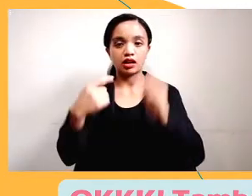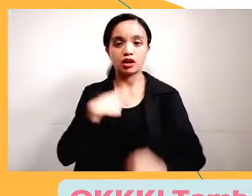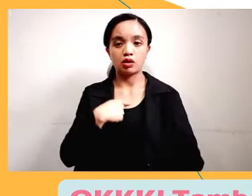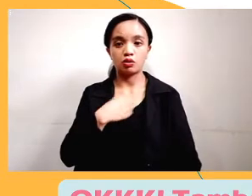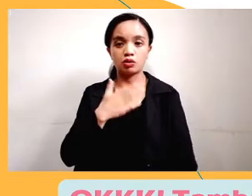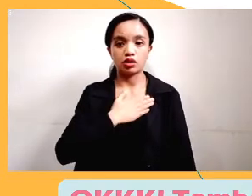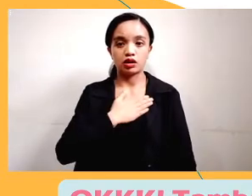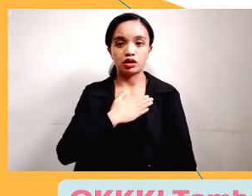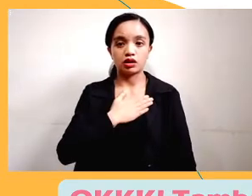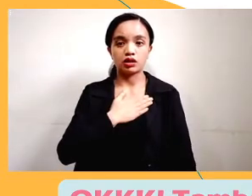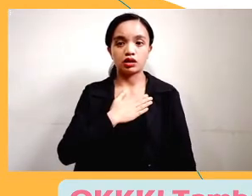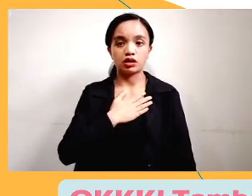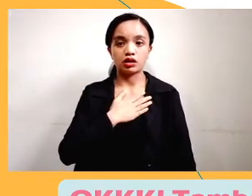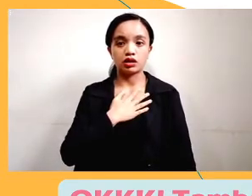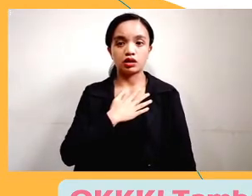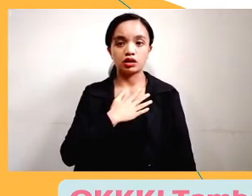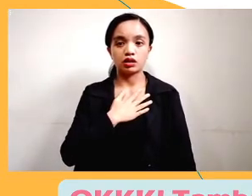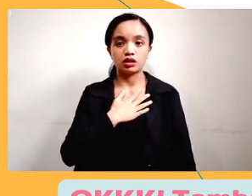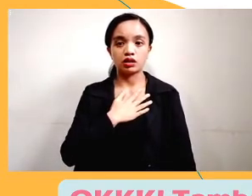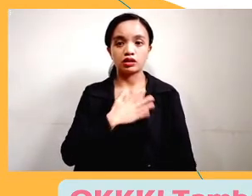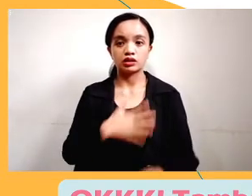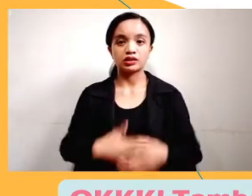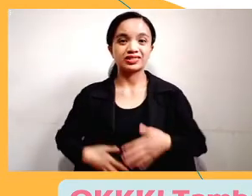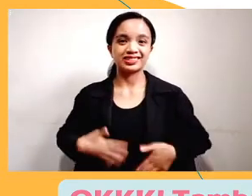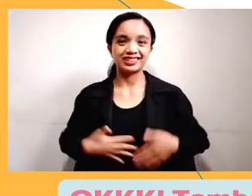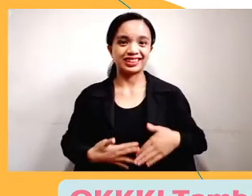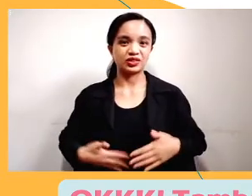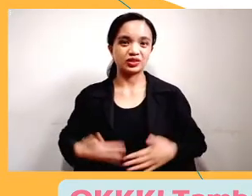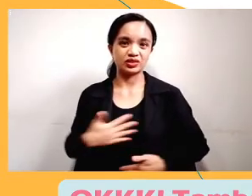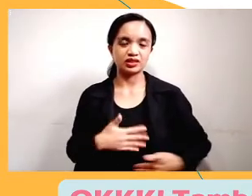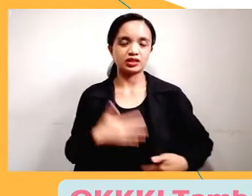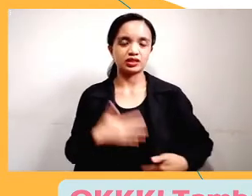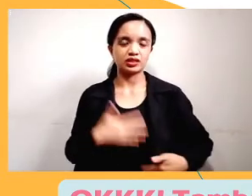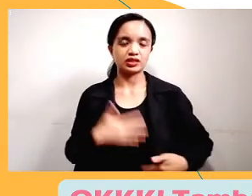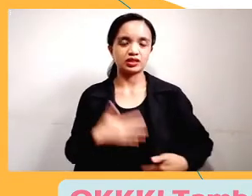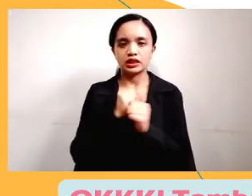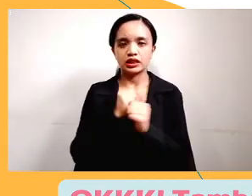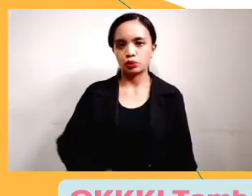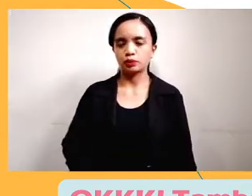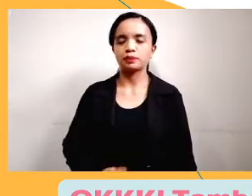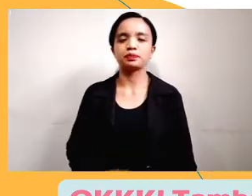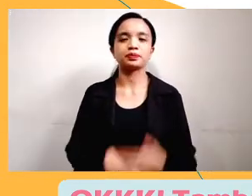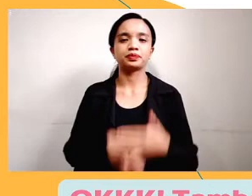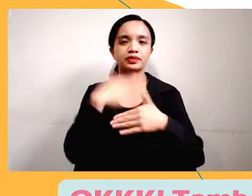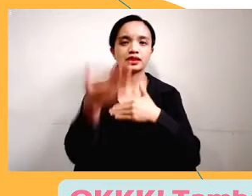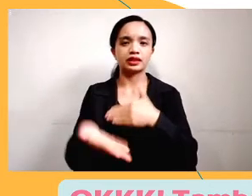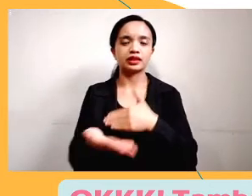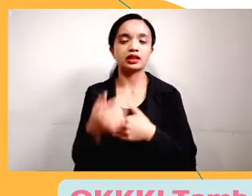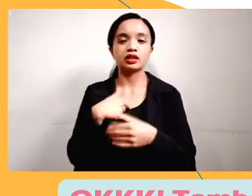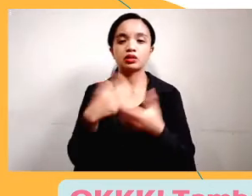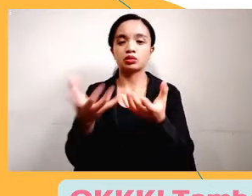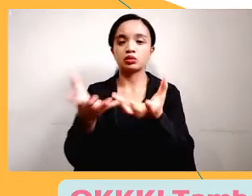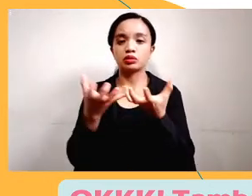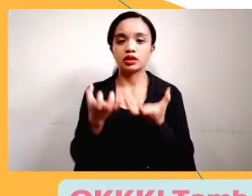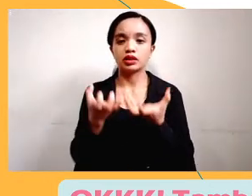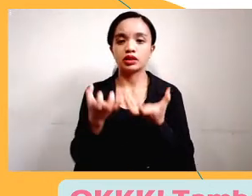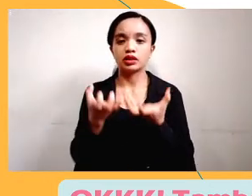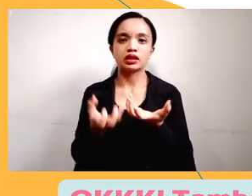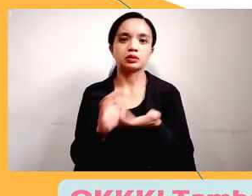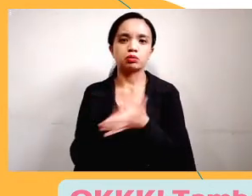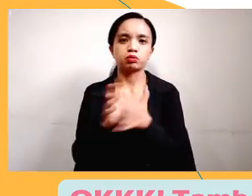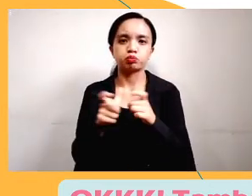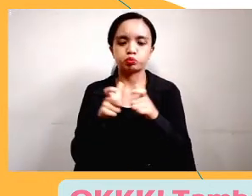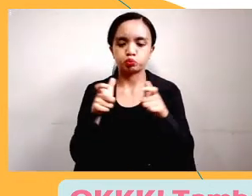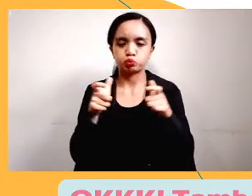ay gutom. Okay? Ngayon naman, gusto ko siyang palakihin. Kasi